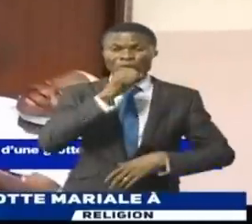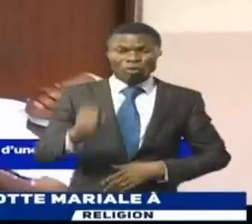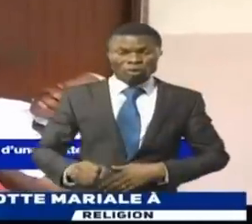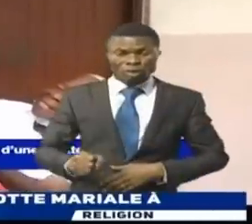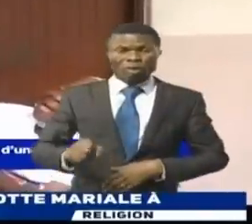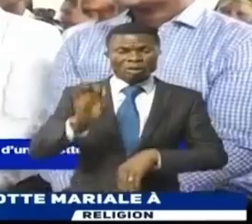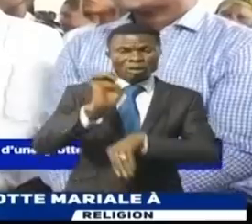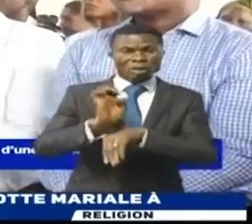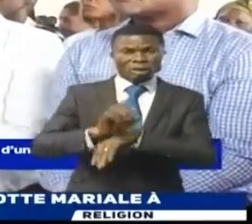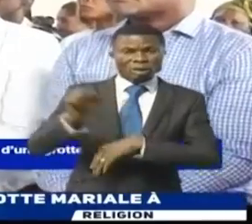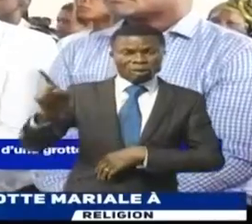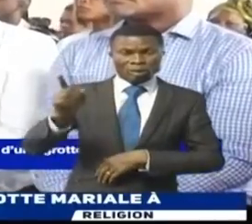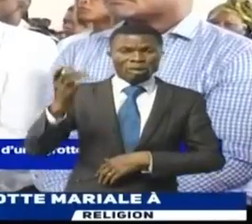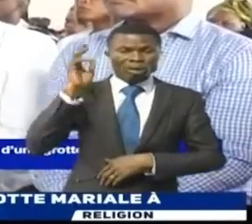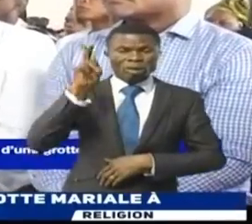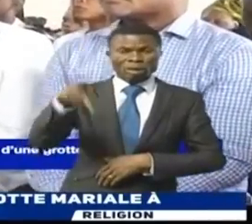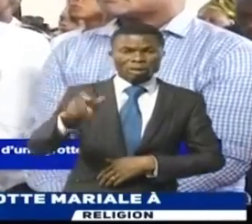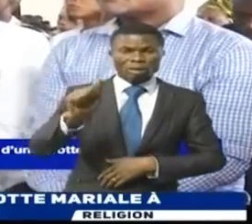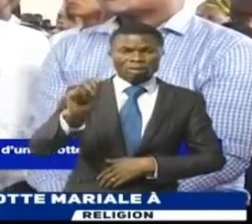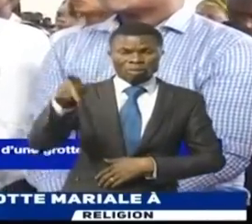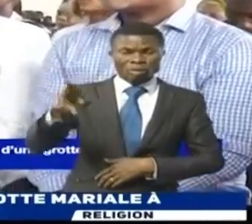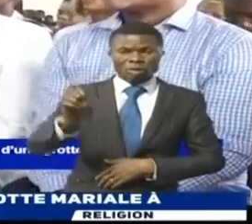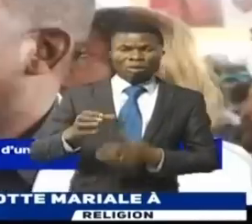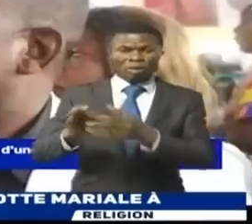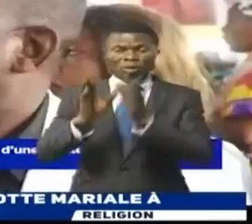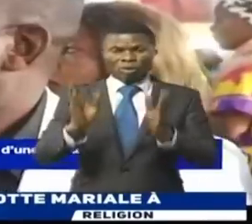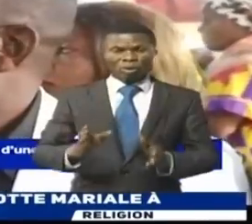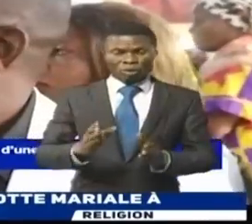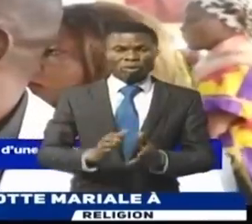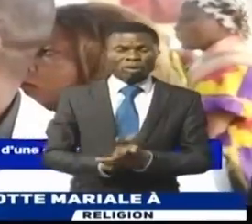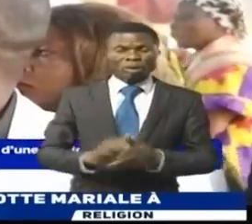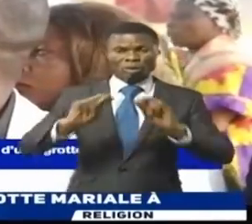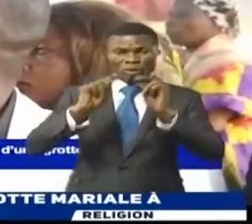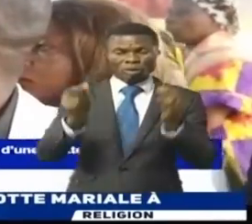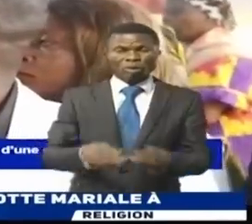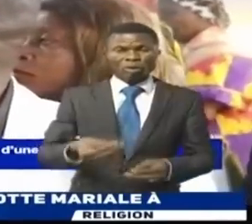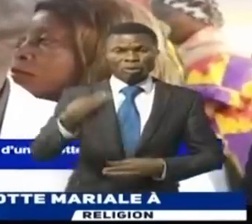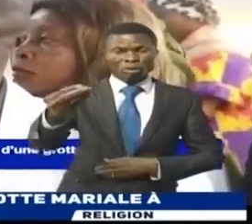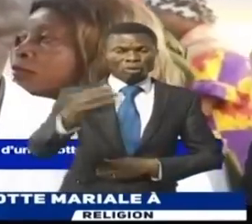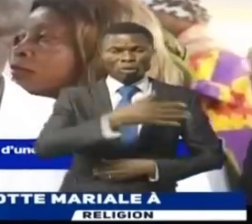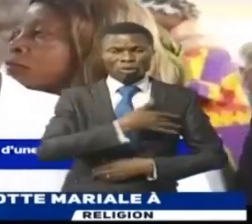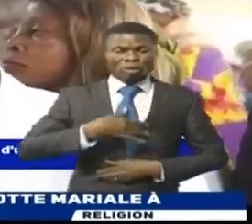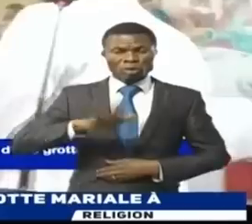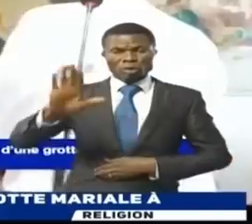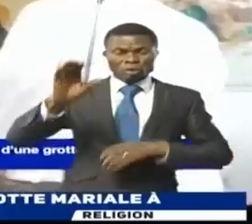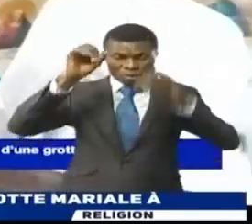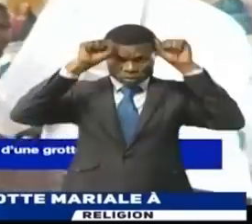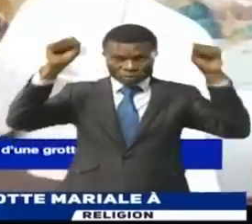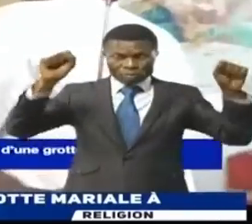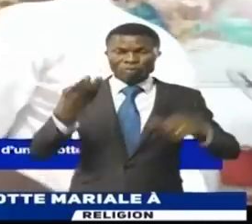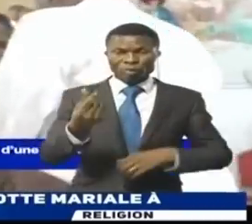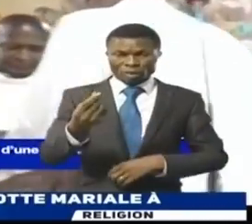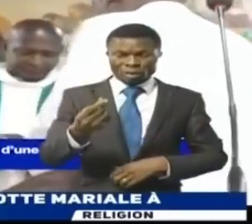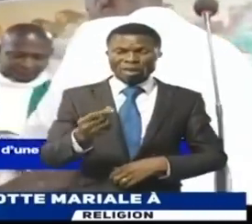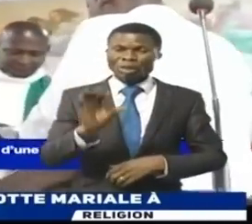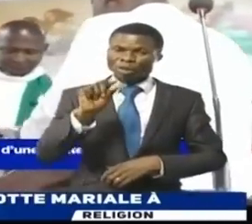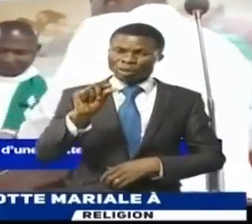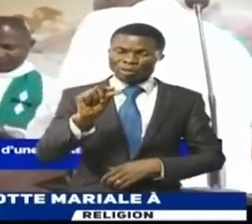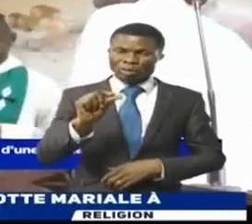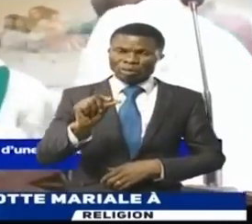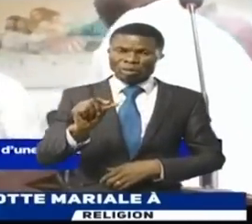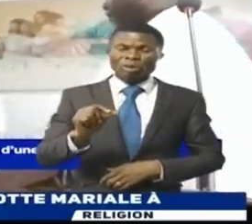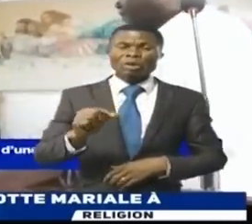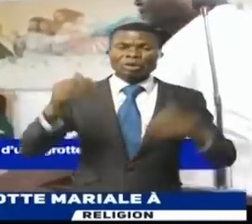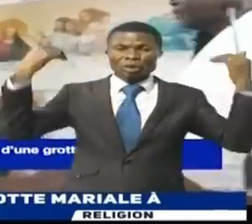paroisse, Papi Madio Bambila, coordonnateur de la Fogomo, a remis au nom du président le moyen nécessaire au père